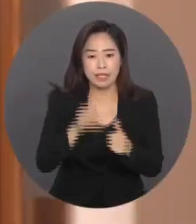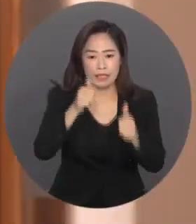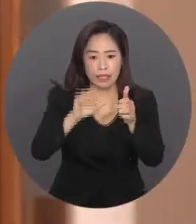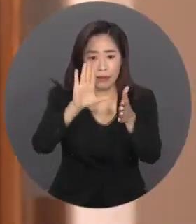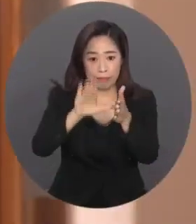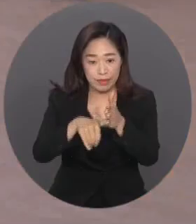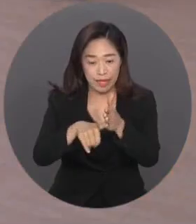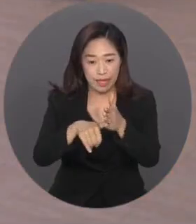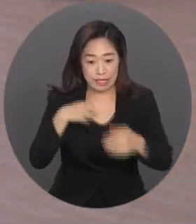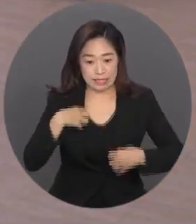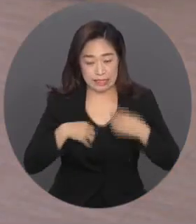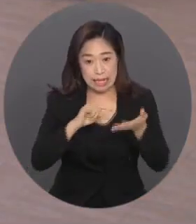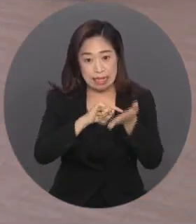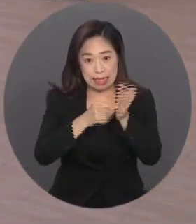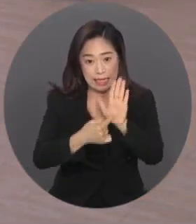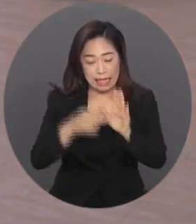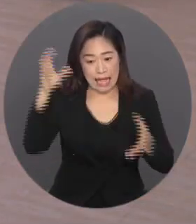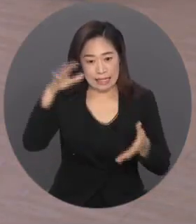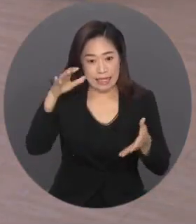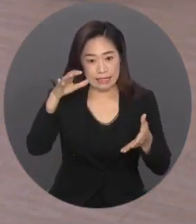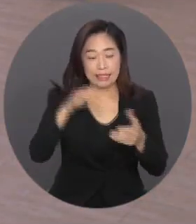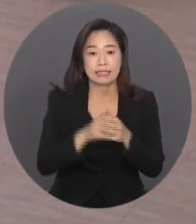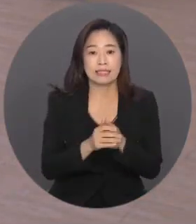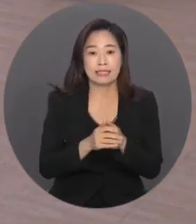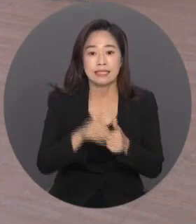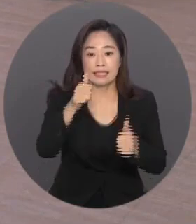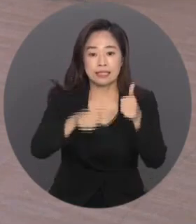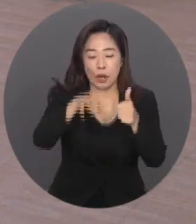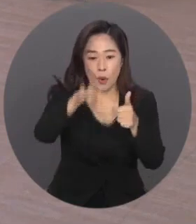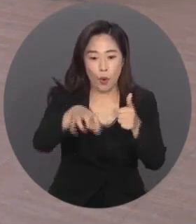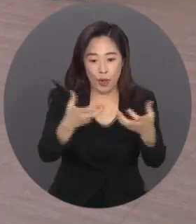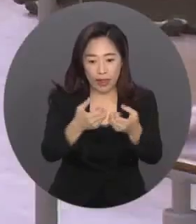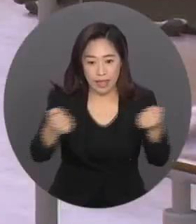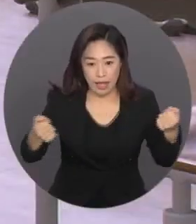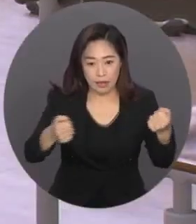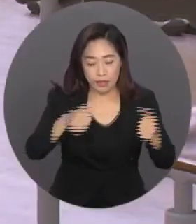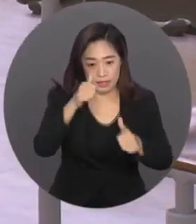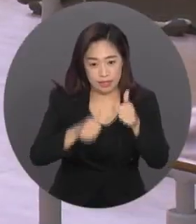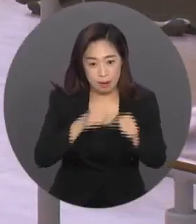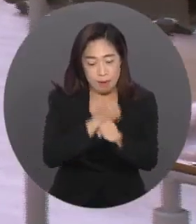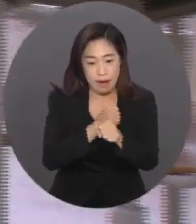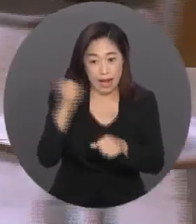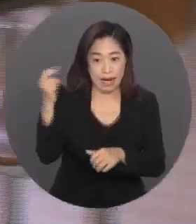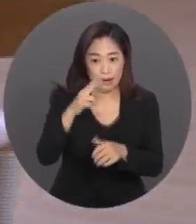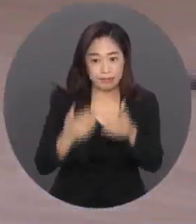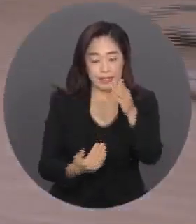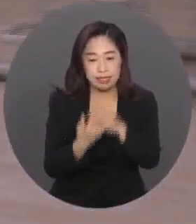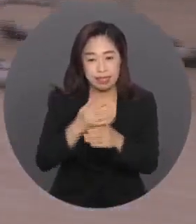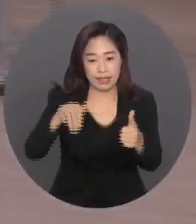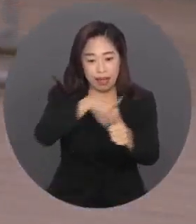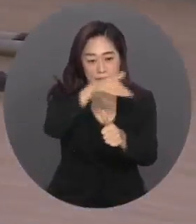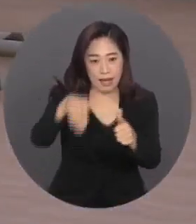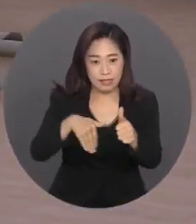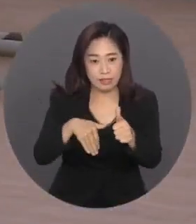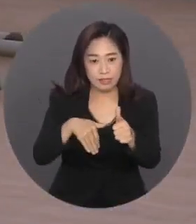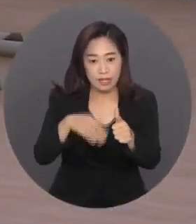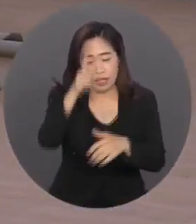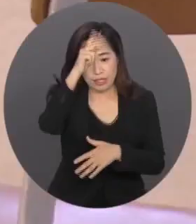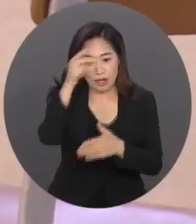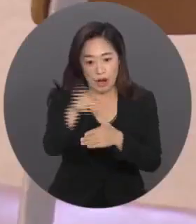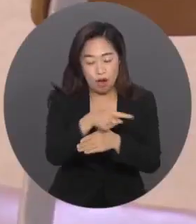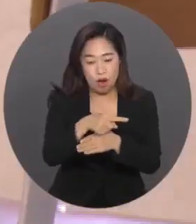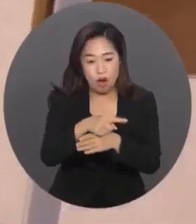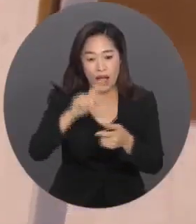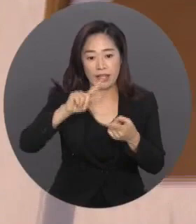나타난 학생들의 경우 각 학교마다 마련된 분리 시험실을 이용하게 하고 돌발 상황에는 경찰과 소방본부 등과 협조해